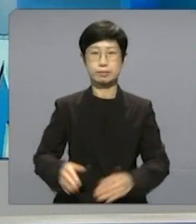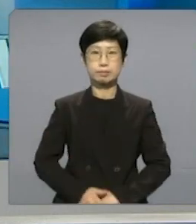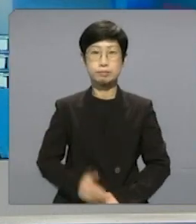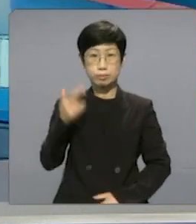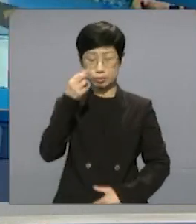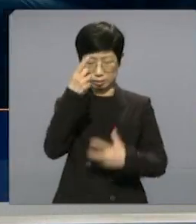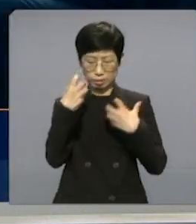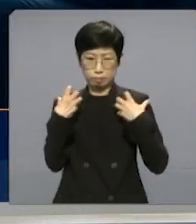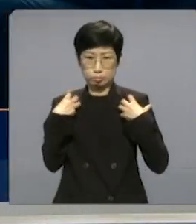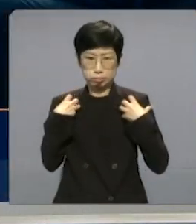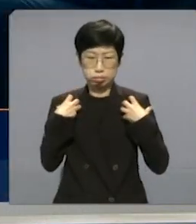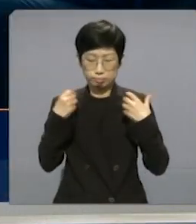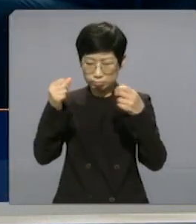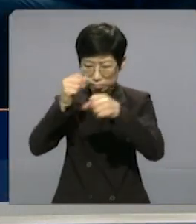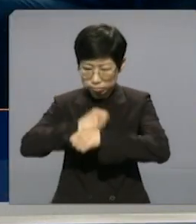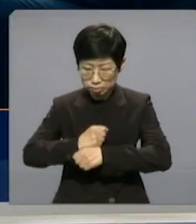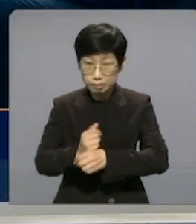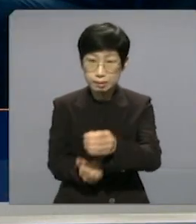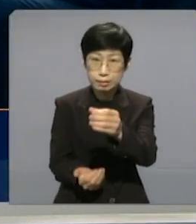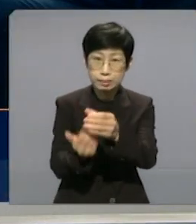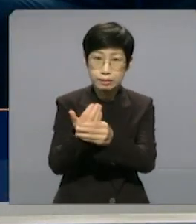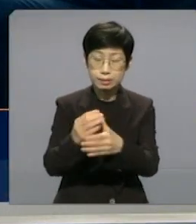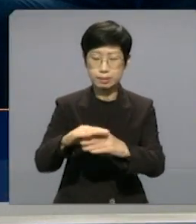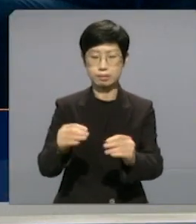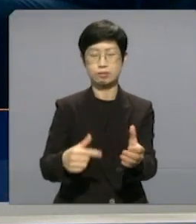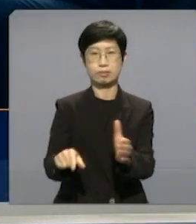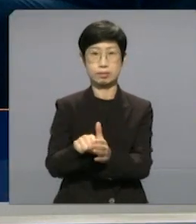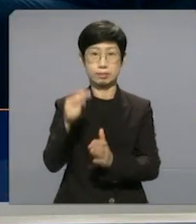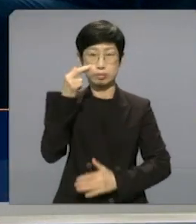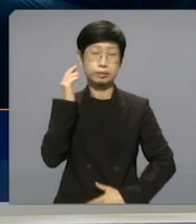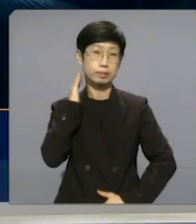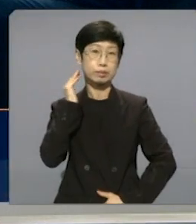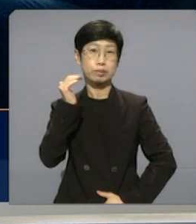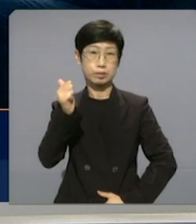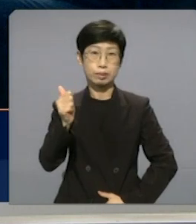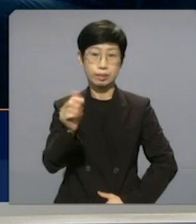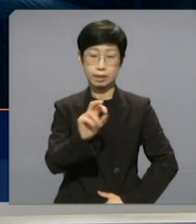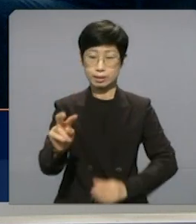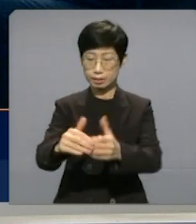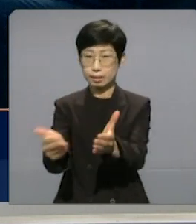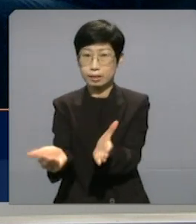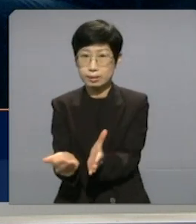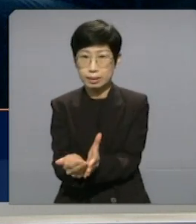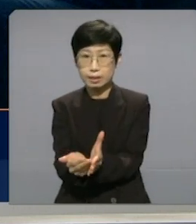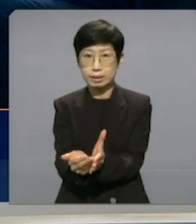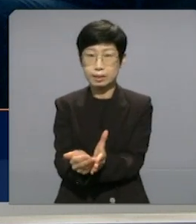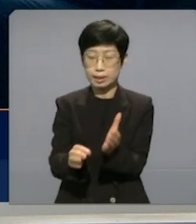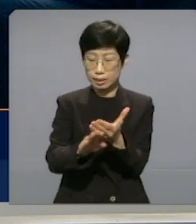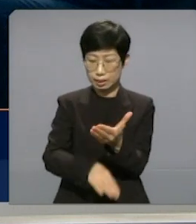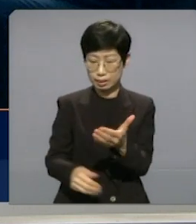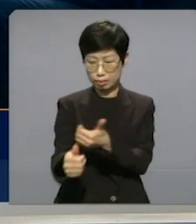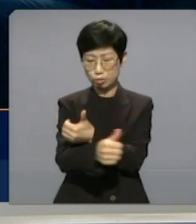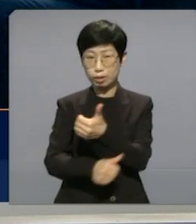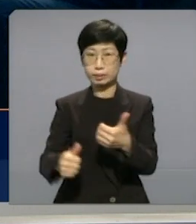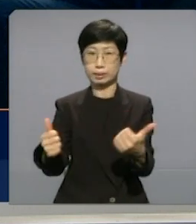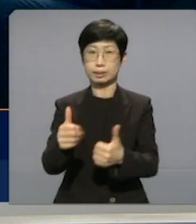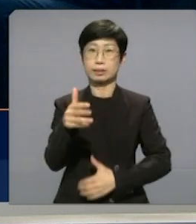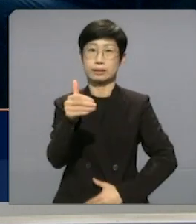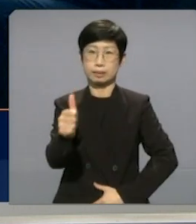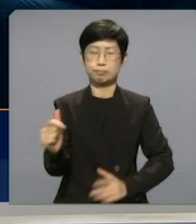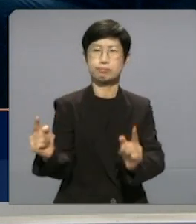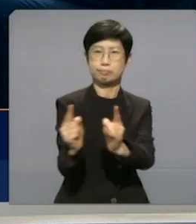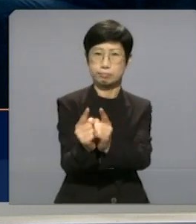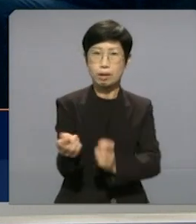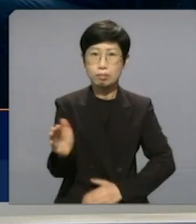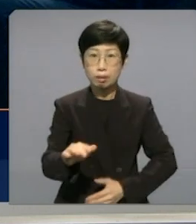미 정부의 파산 사태를 해결하기 위해 바이든 미 대통령이 공화당 소속인 케빈 메카시 하원 의장을 만났지만